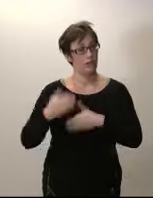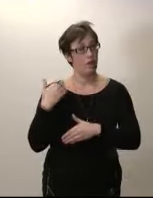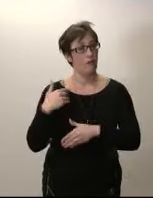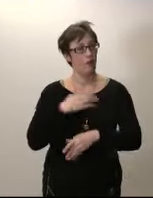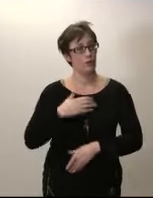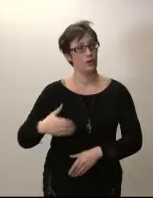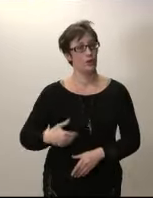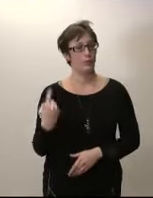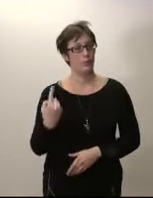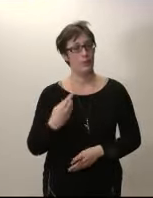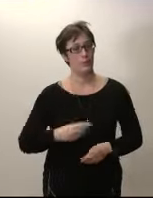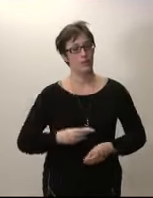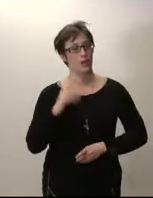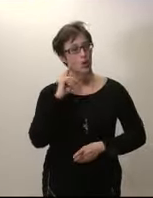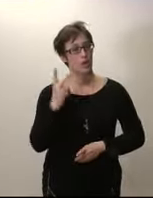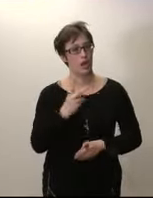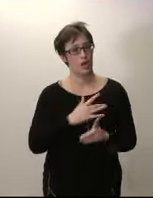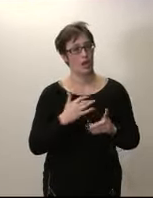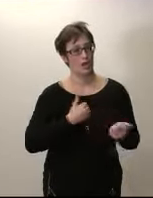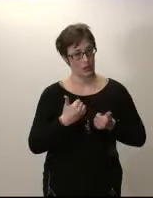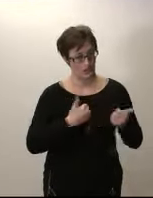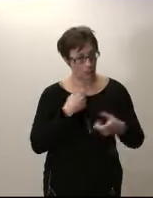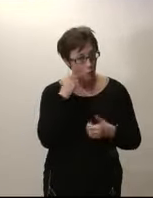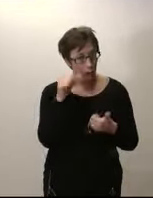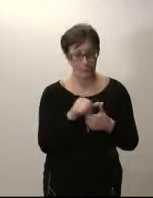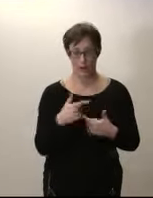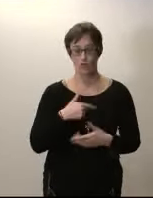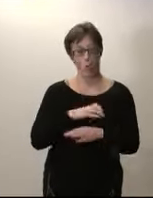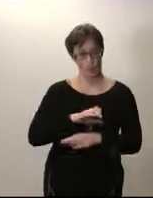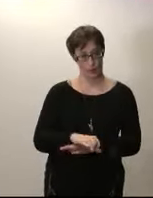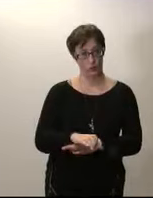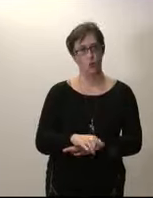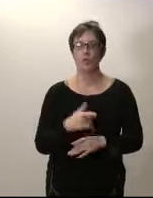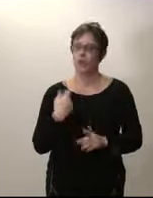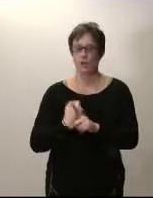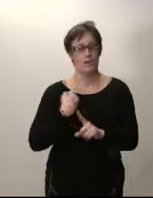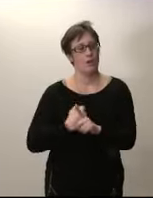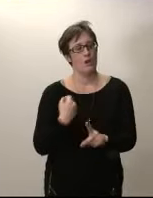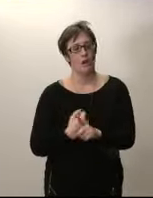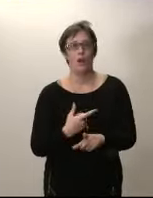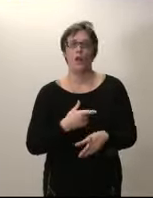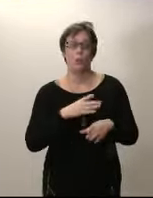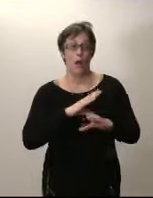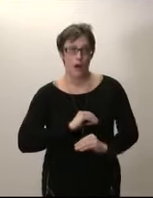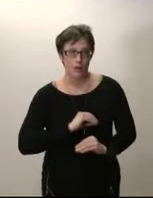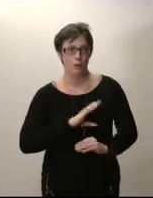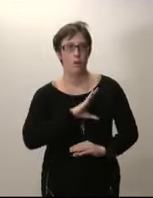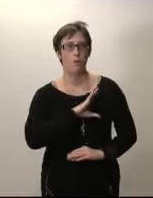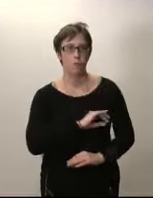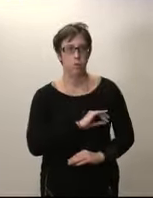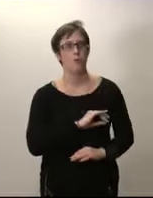services, où nous avons beaucoup bataillé à l'époque, lorsque nous étions dans l'opposition, pour que cette municipalité accepte enfin de faire du logement social à Thionville. Si